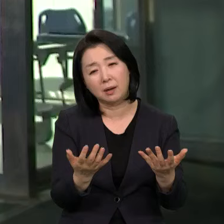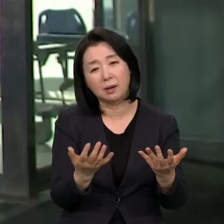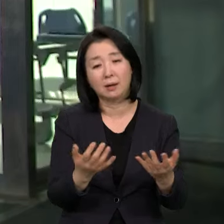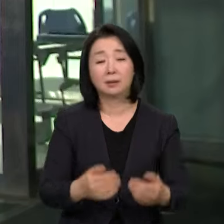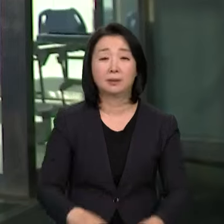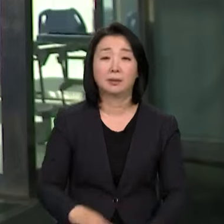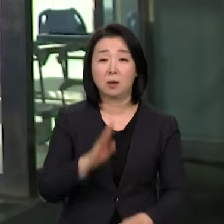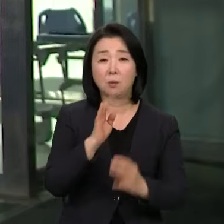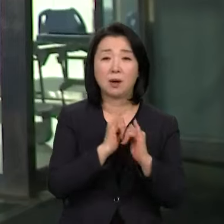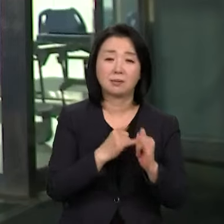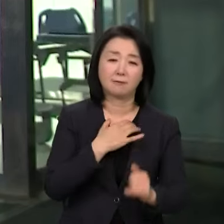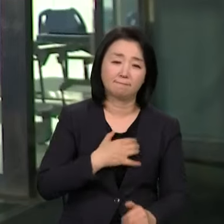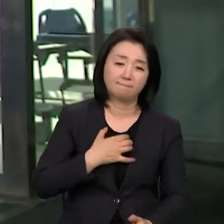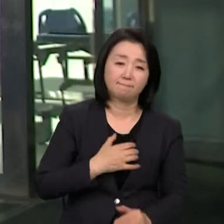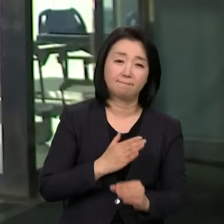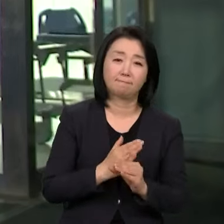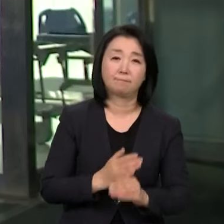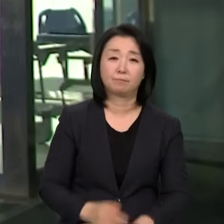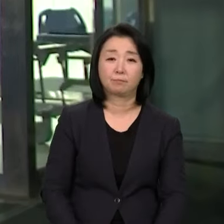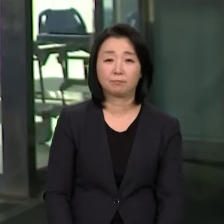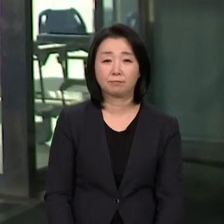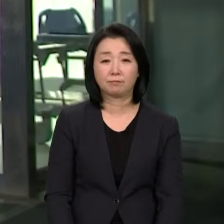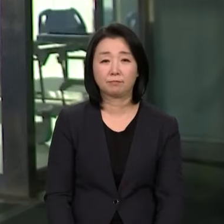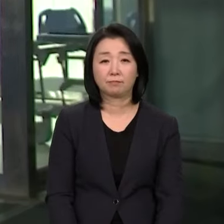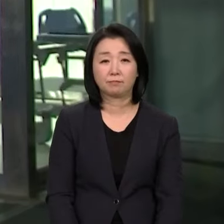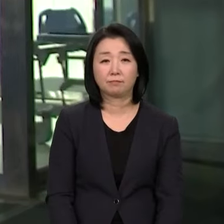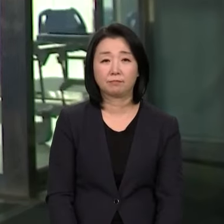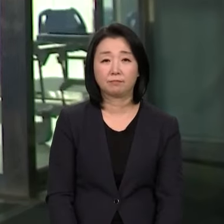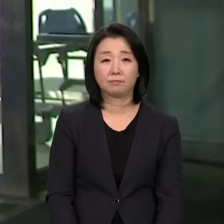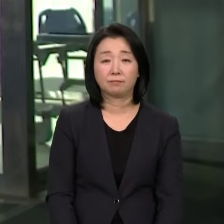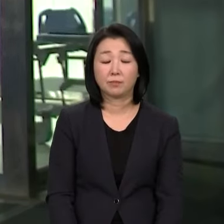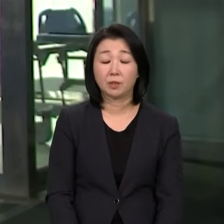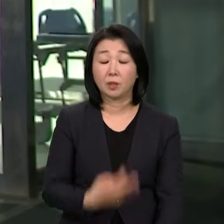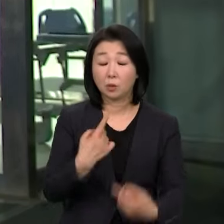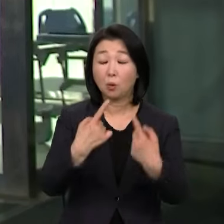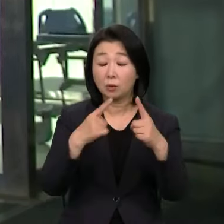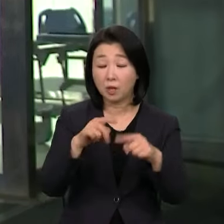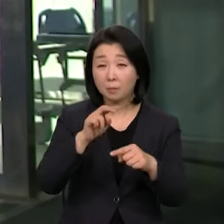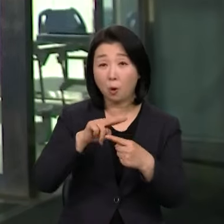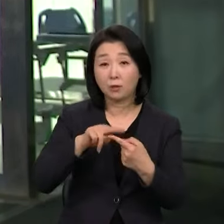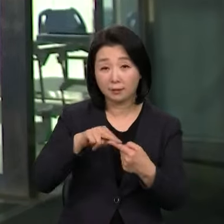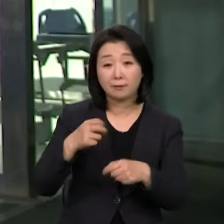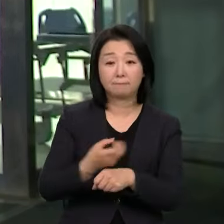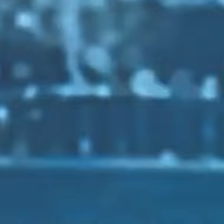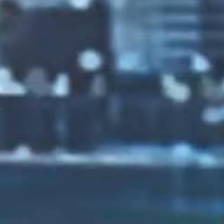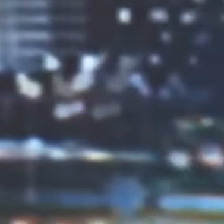네, 환자들이 정말 걱정입니다. 황예린 기자가 서울대병원에서 전해드렸습니다.